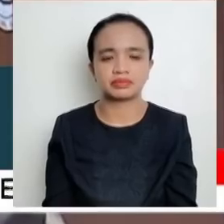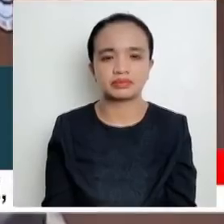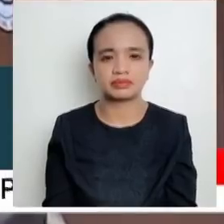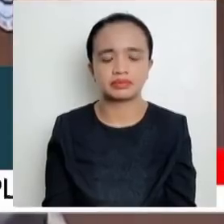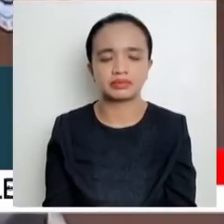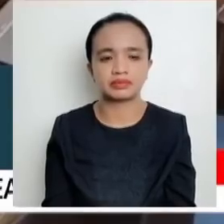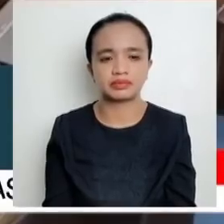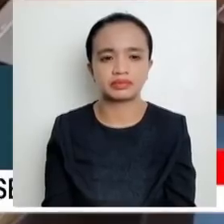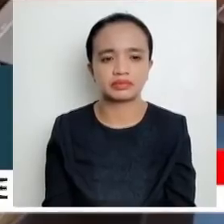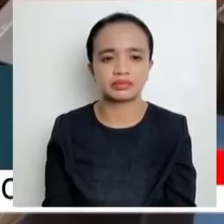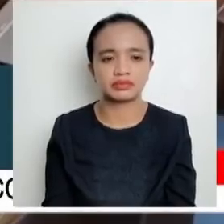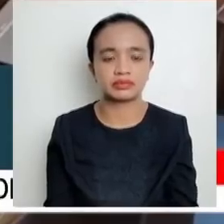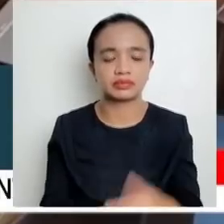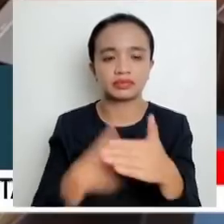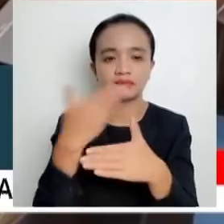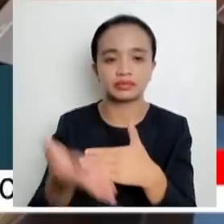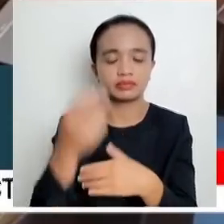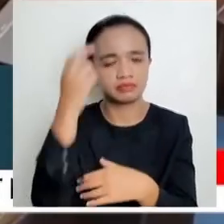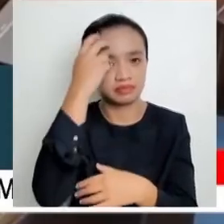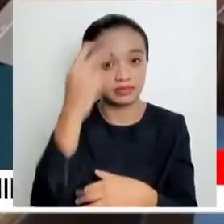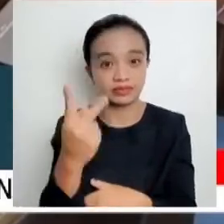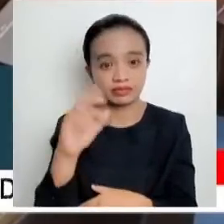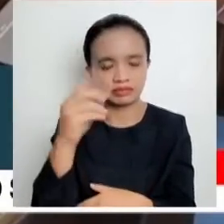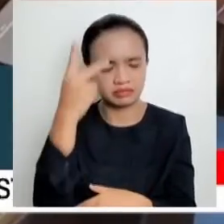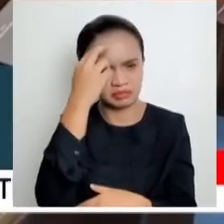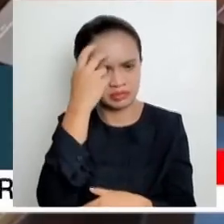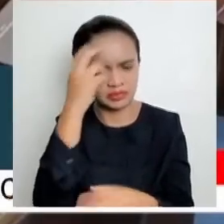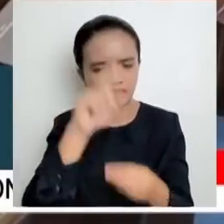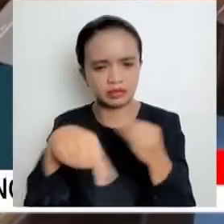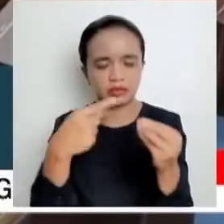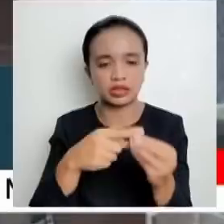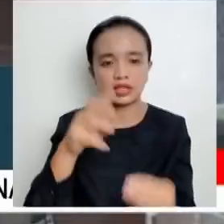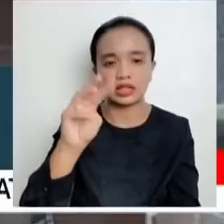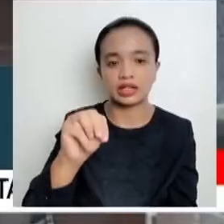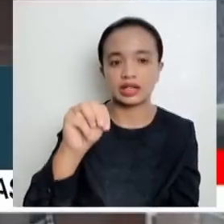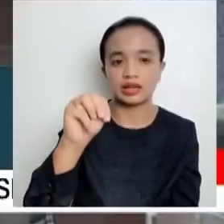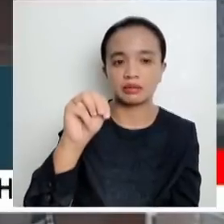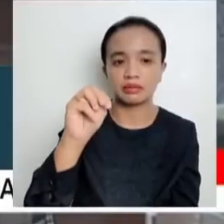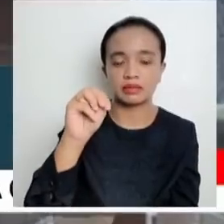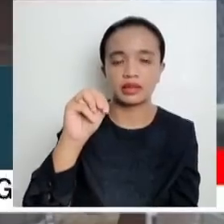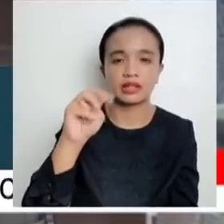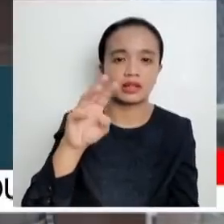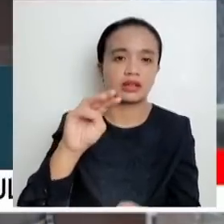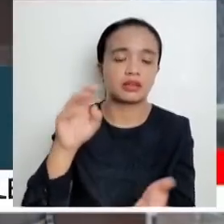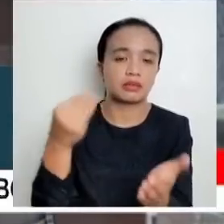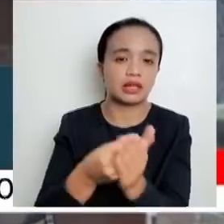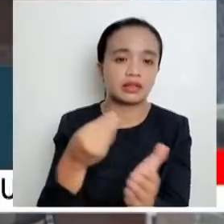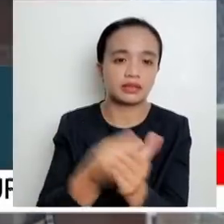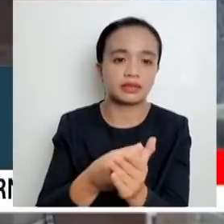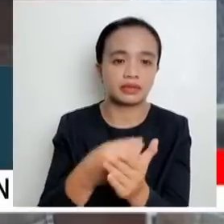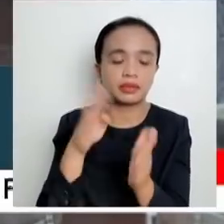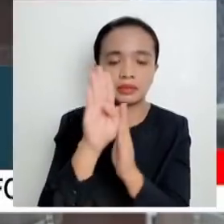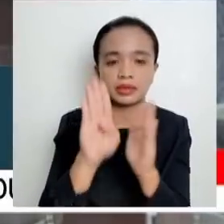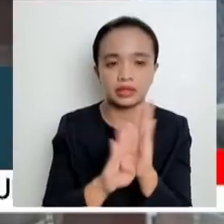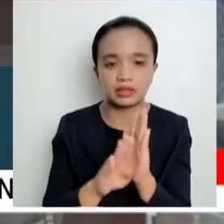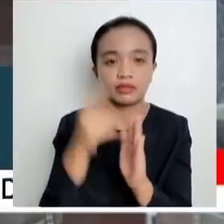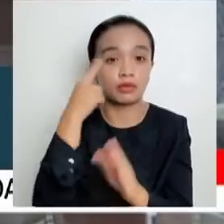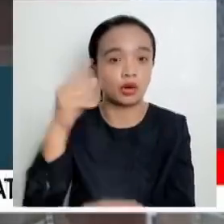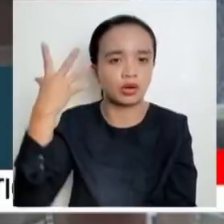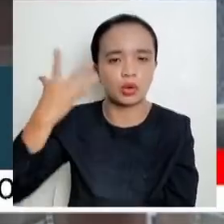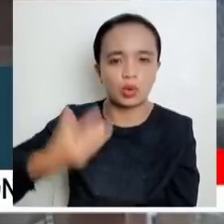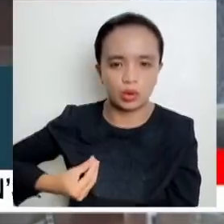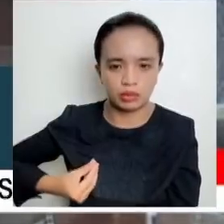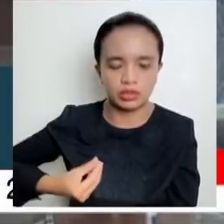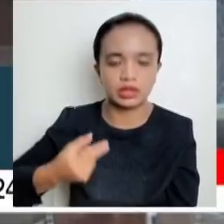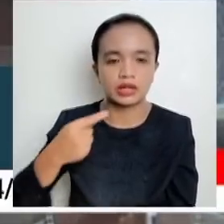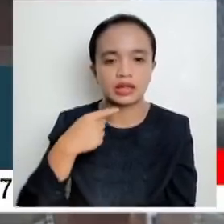Pimentel also doubts the safeguards of the MIF bill are enough to prevent huge losses or corruption. The Senate